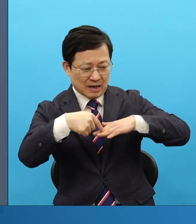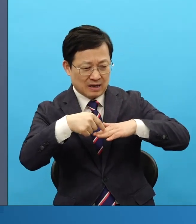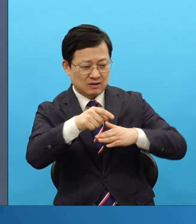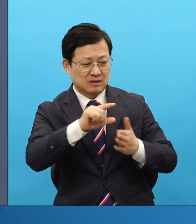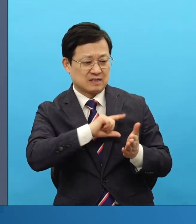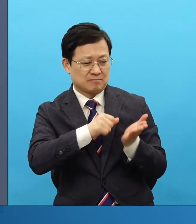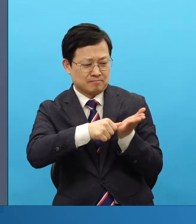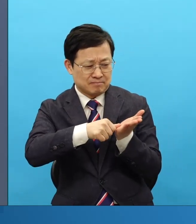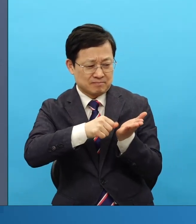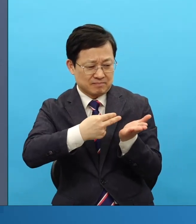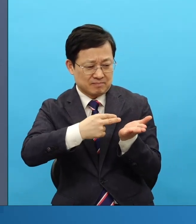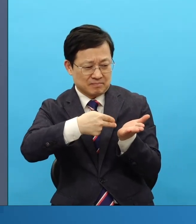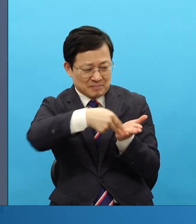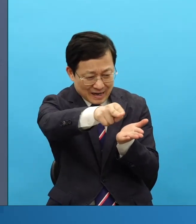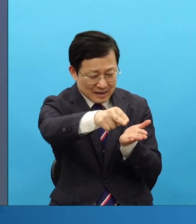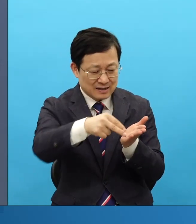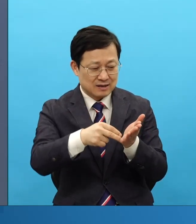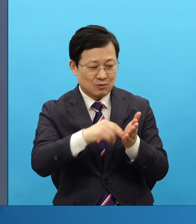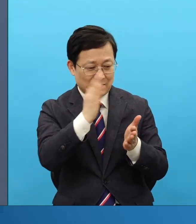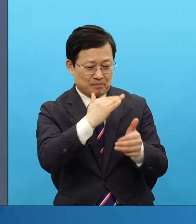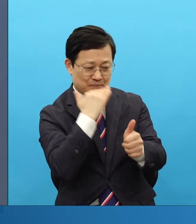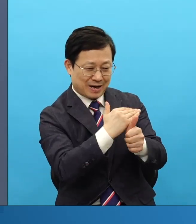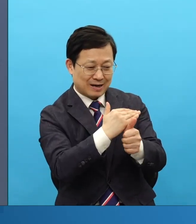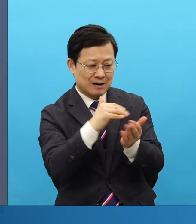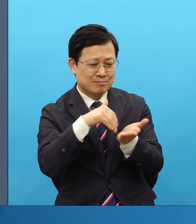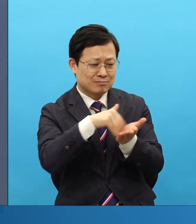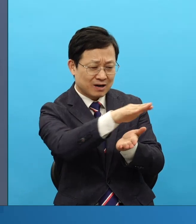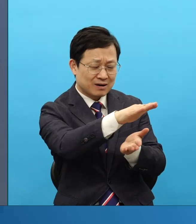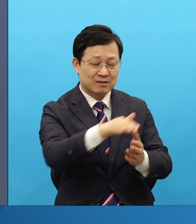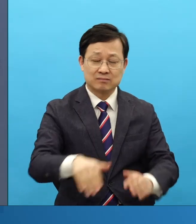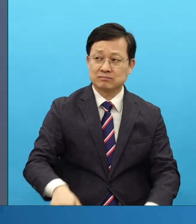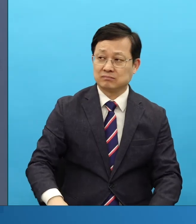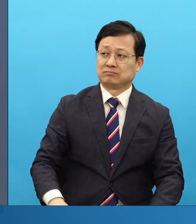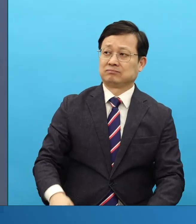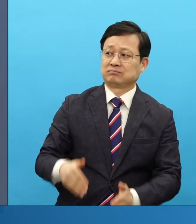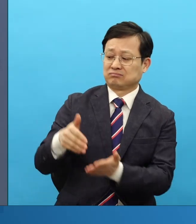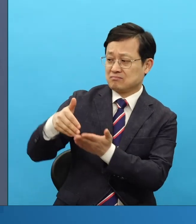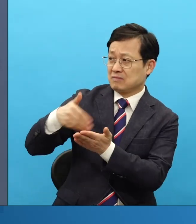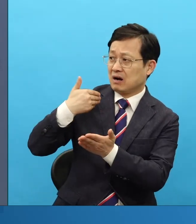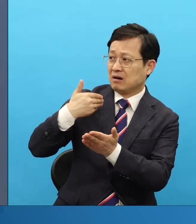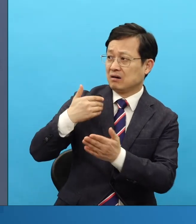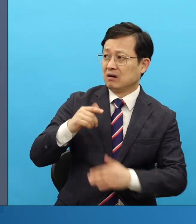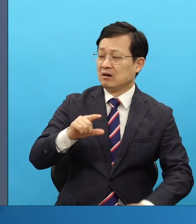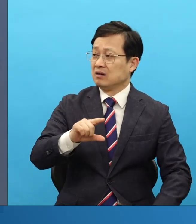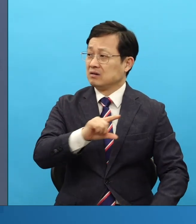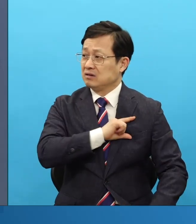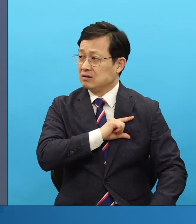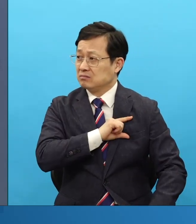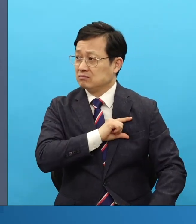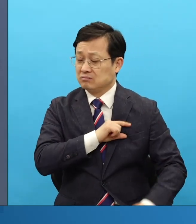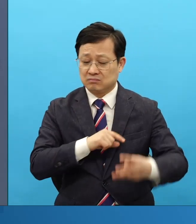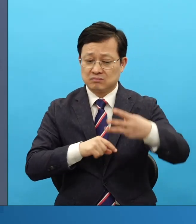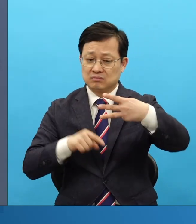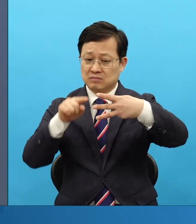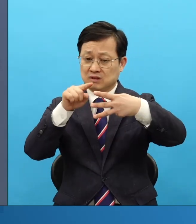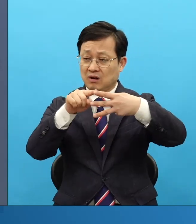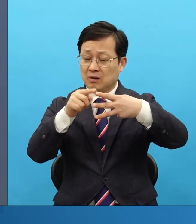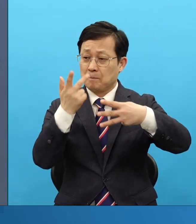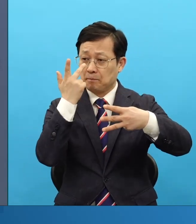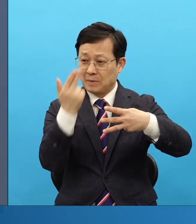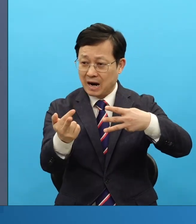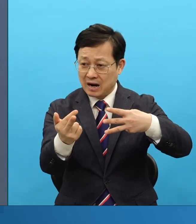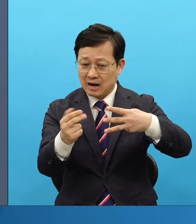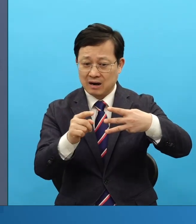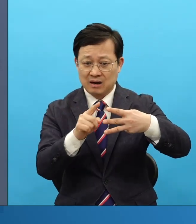가문에서 파면시켜 버려요. And then they took him out of his family line. 그러니까 성이 없어져서 And so basically, he doesn't have a last name, our